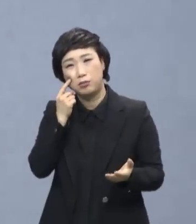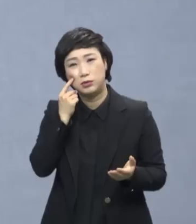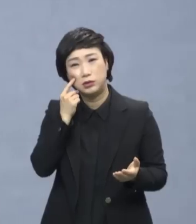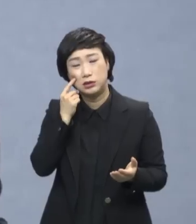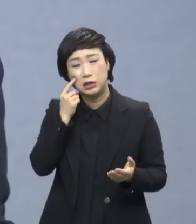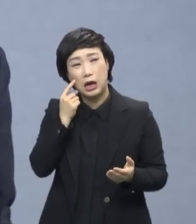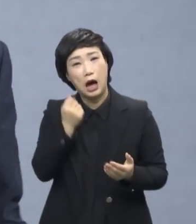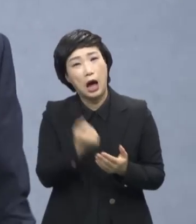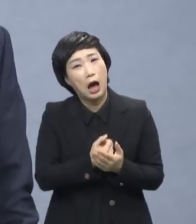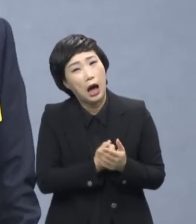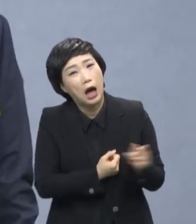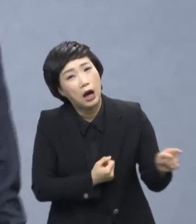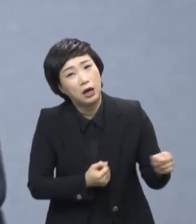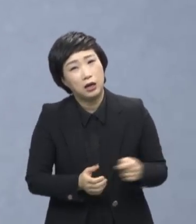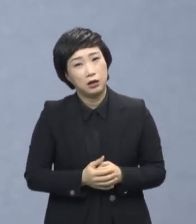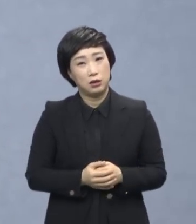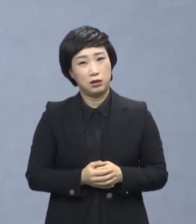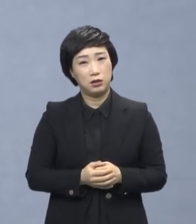응? 참혹하지 않겠냐?